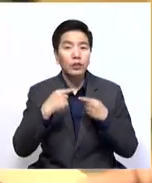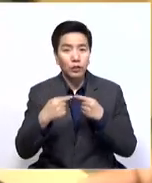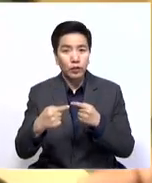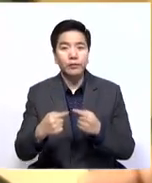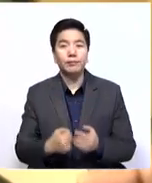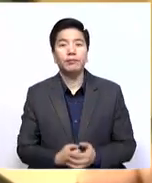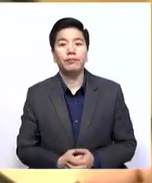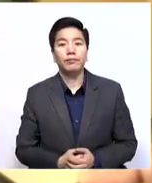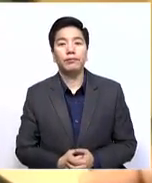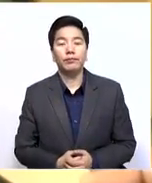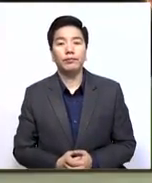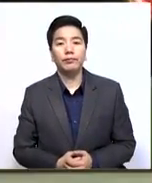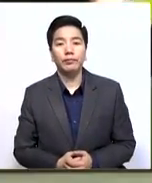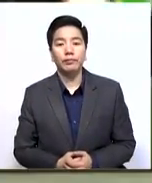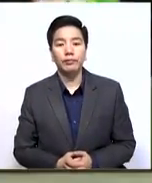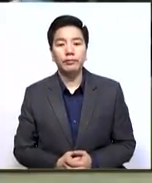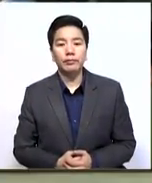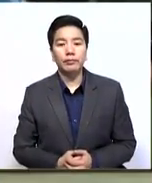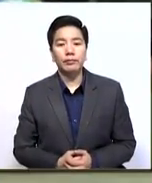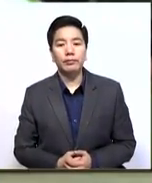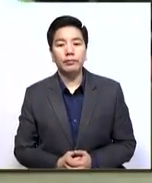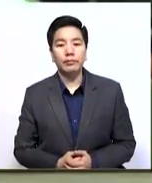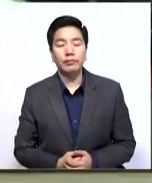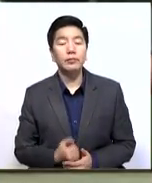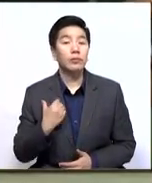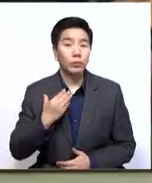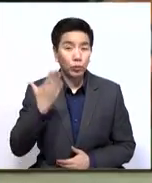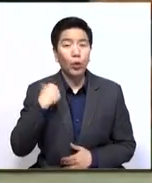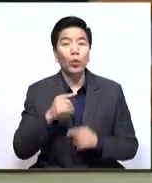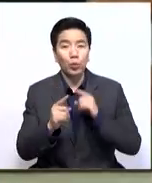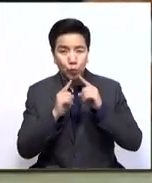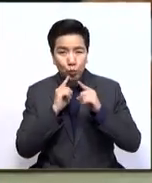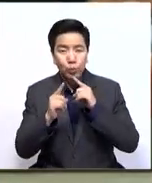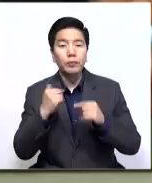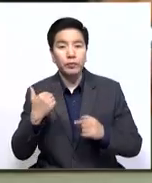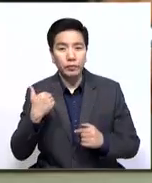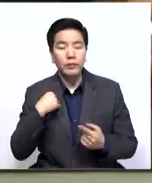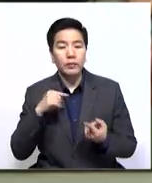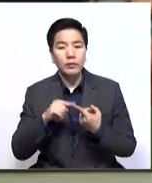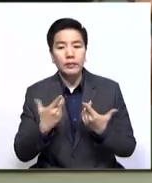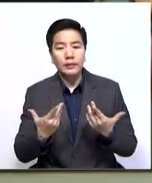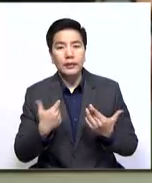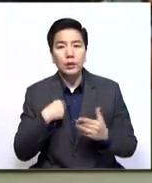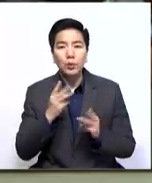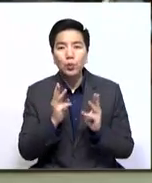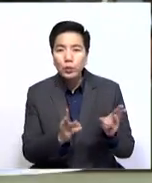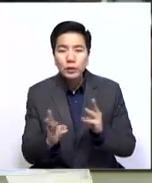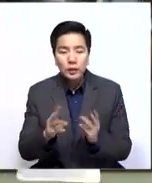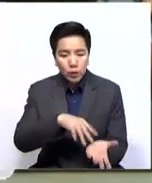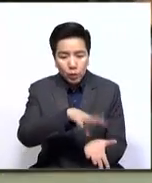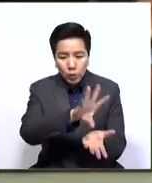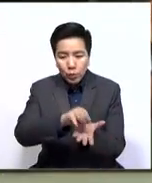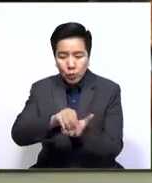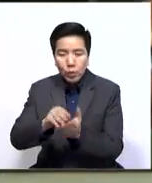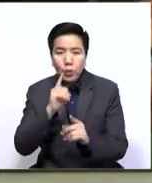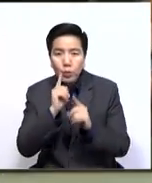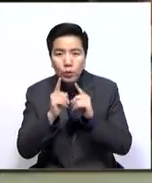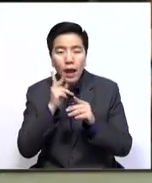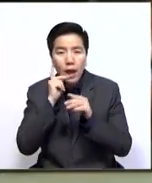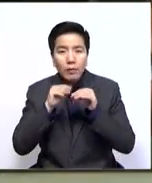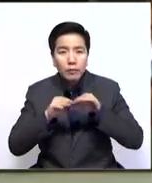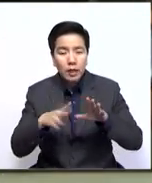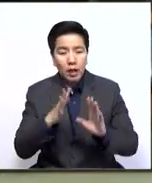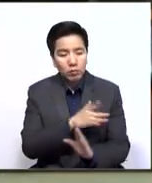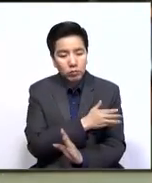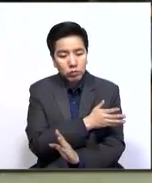ฆษกกันดูครับ ก็เดิมคุยกันว่าเราจะรวบรวมแถลงผลงานแต่ว่าพอมาระยะ